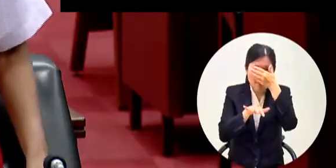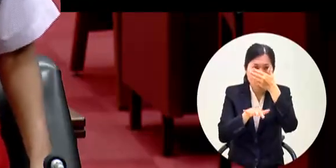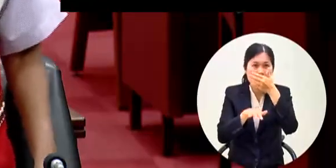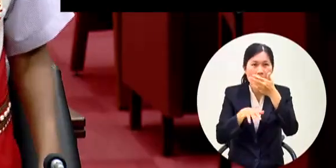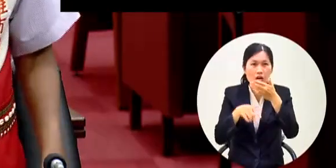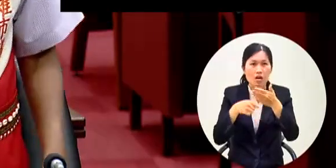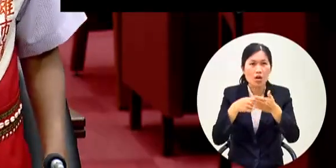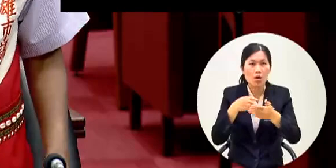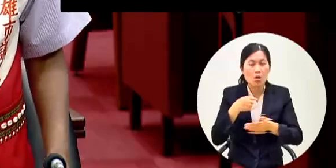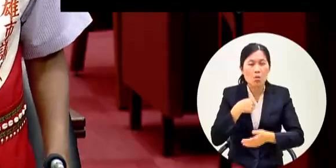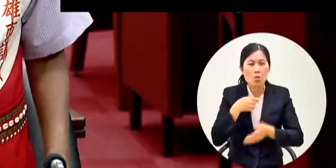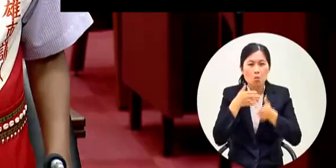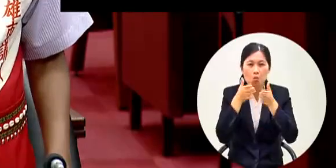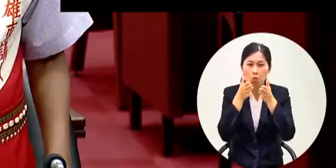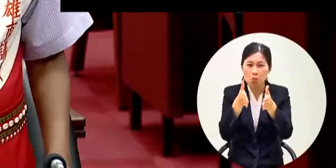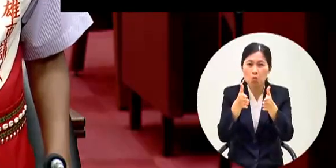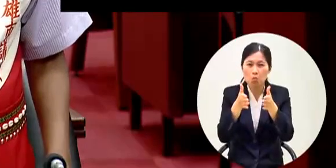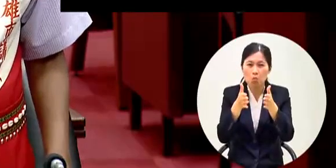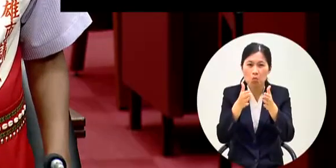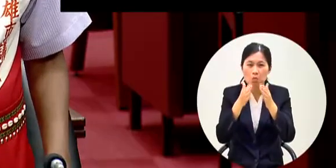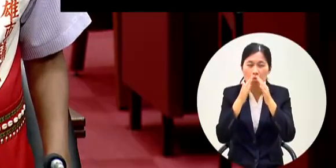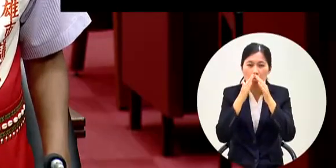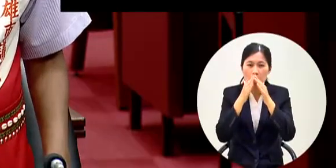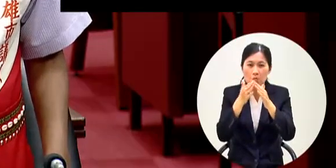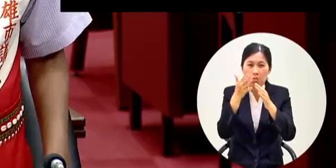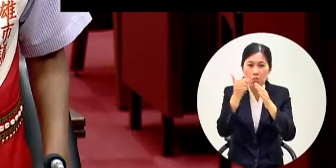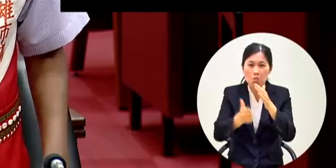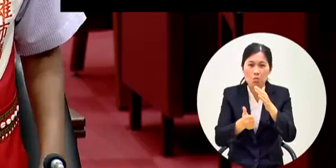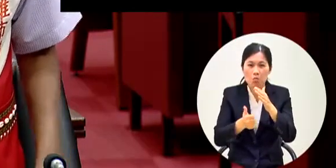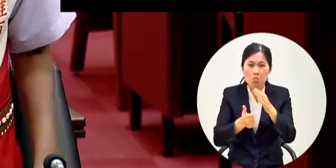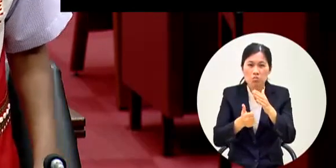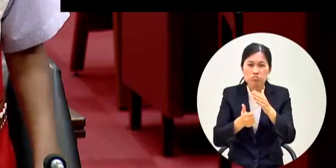市长非常的抱屈。